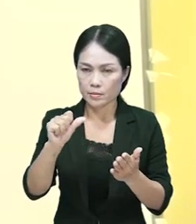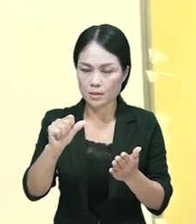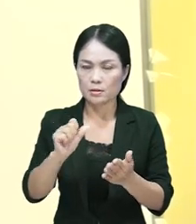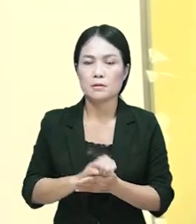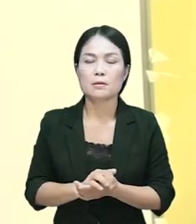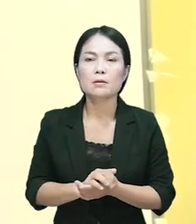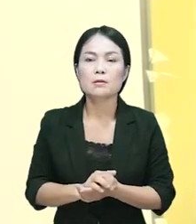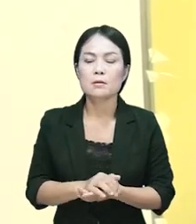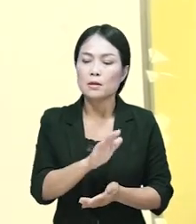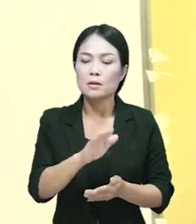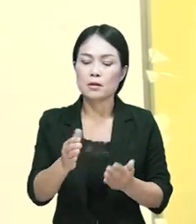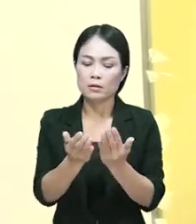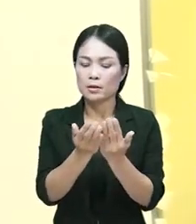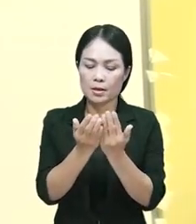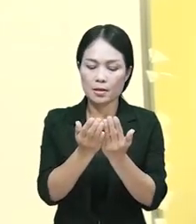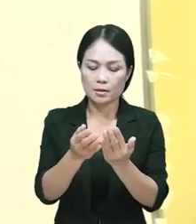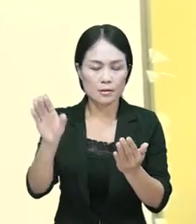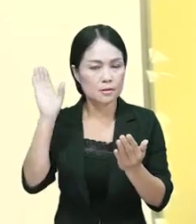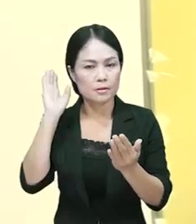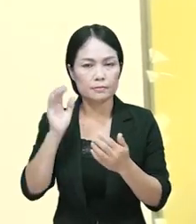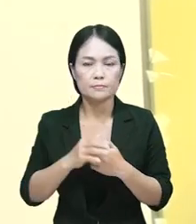ហើយកូនអានលឺ